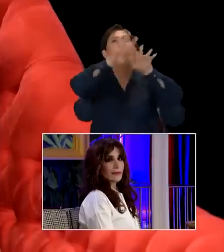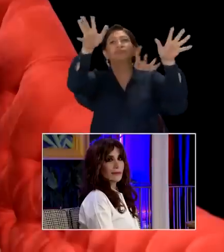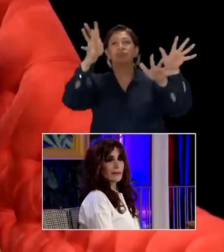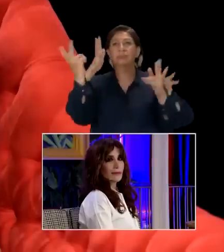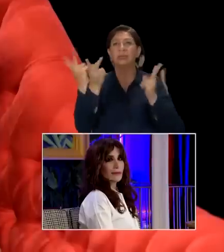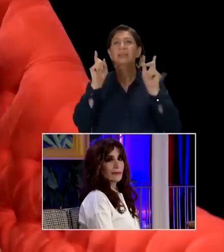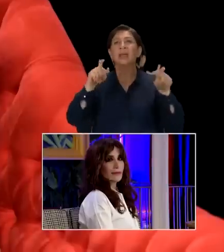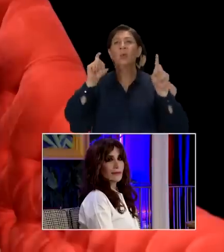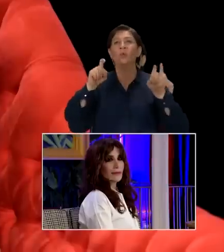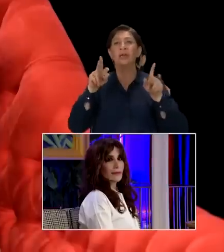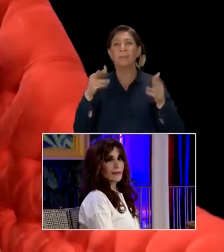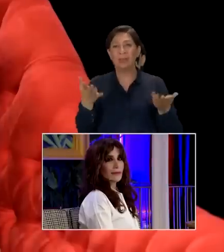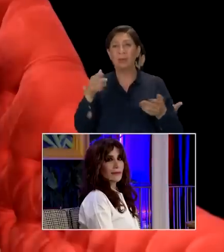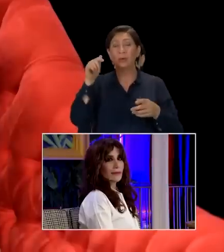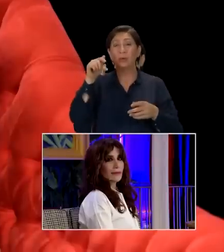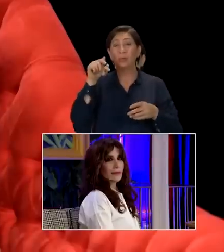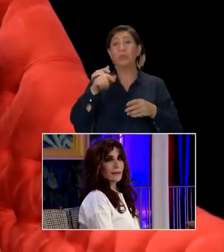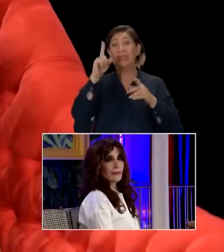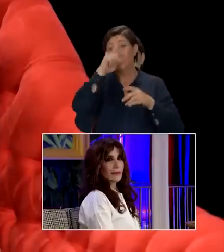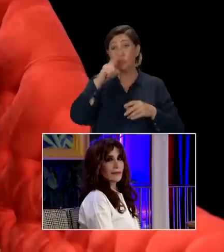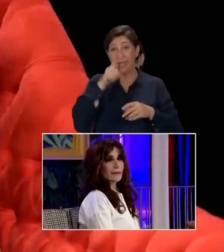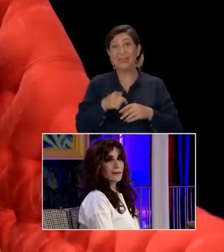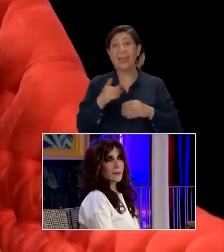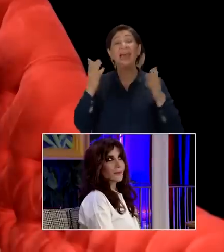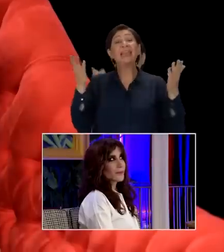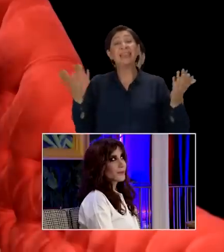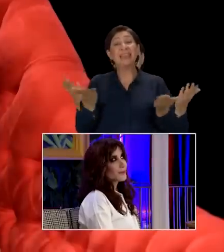izliyorum bahsettiğim şeyi. Bu sebeple de daha